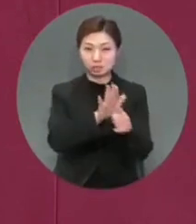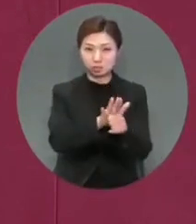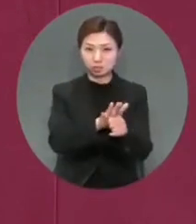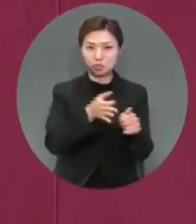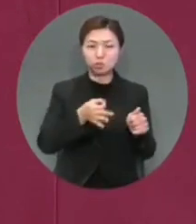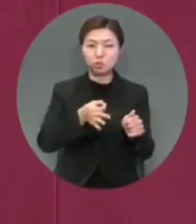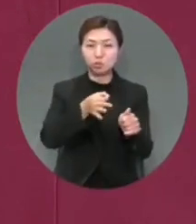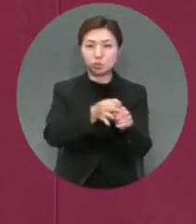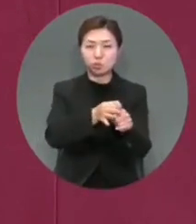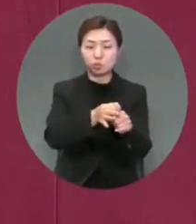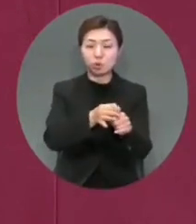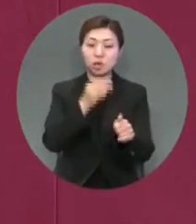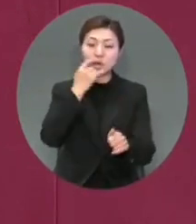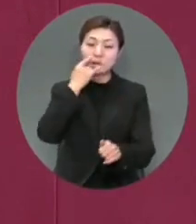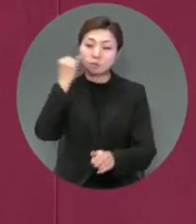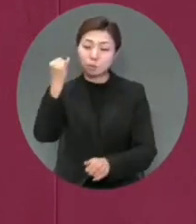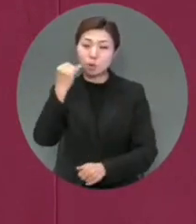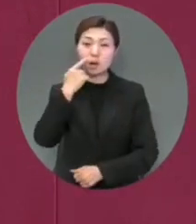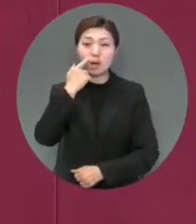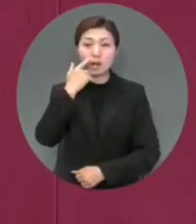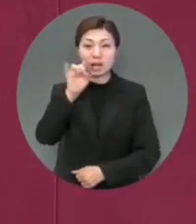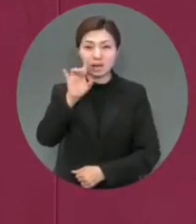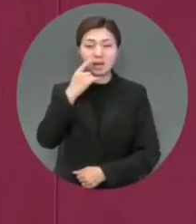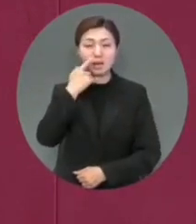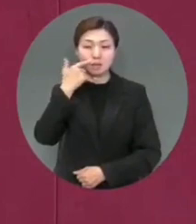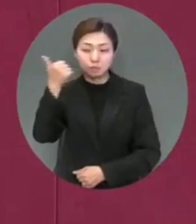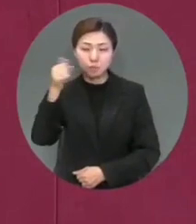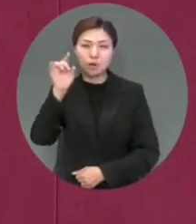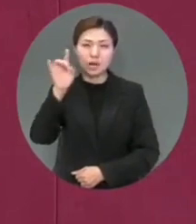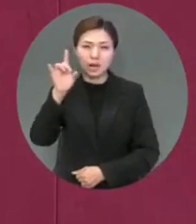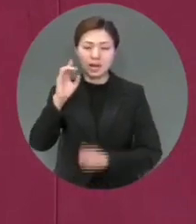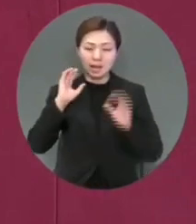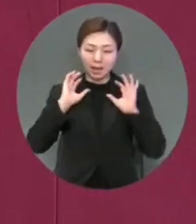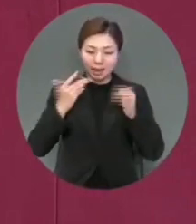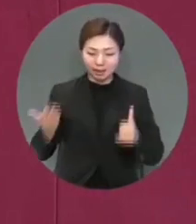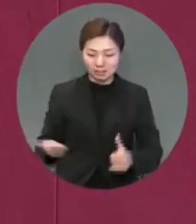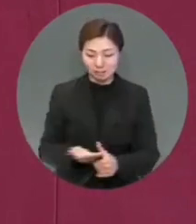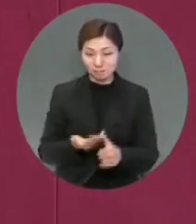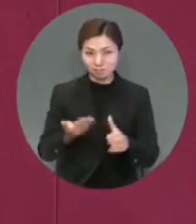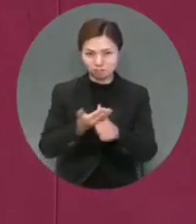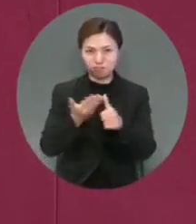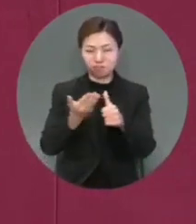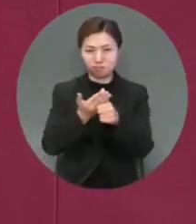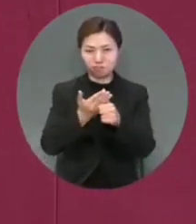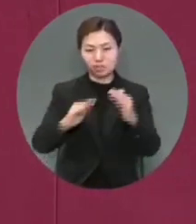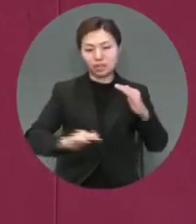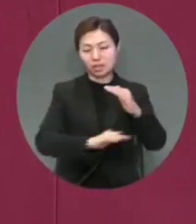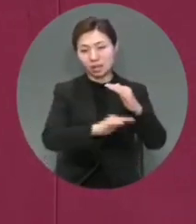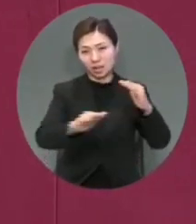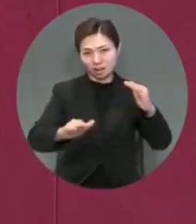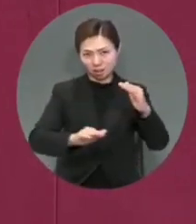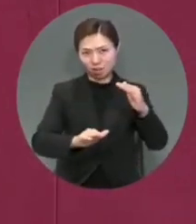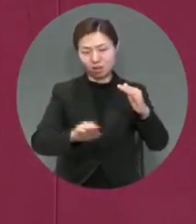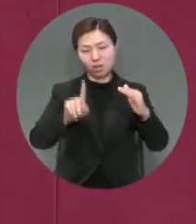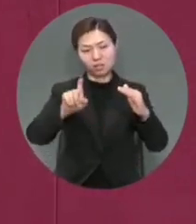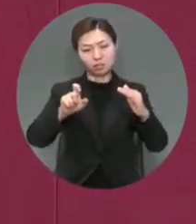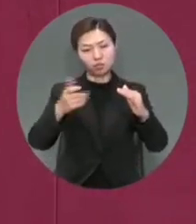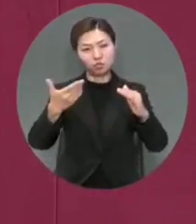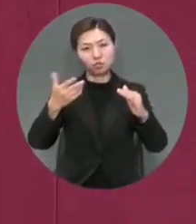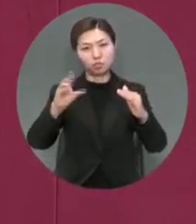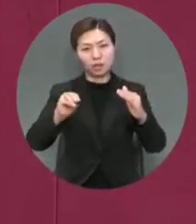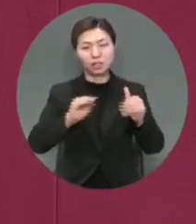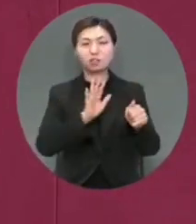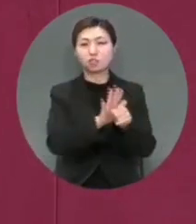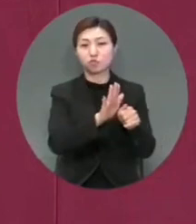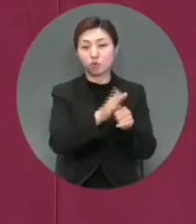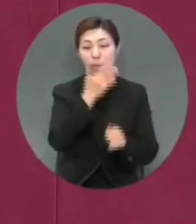완화하여 추가로 3만 2천 명에게 양육비를 지원하고 다문화 가정자녀 6만